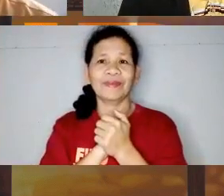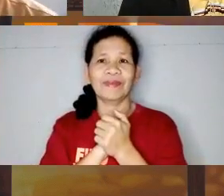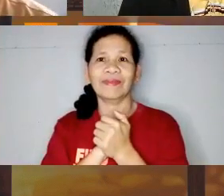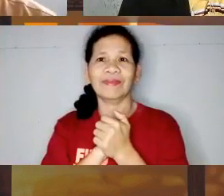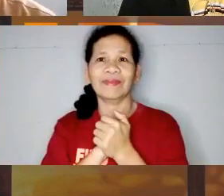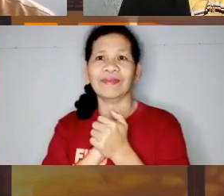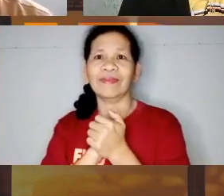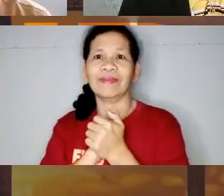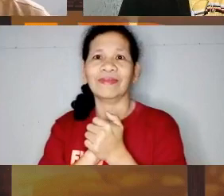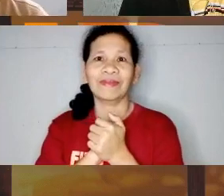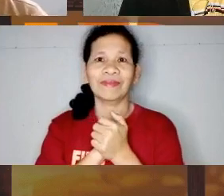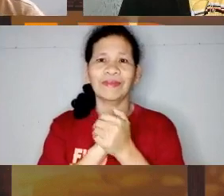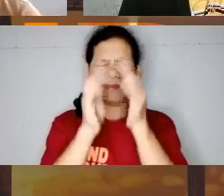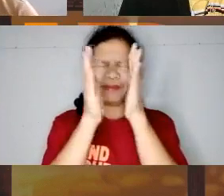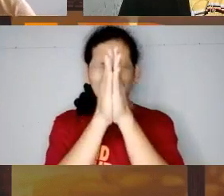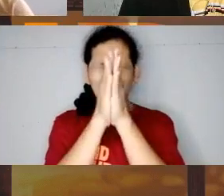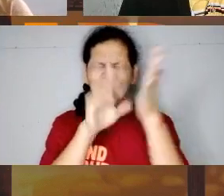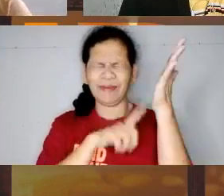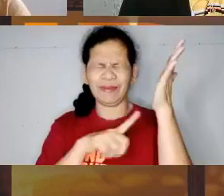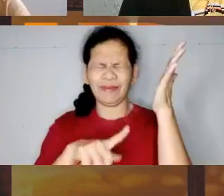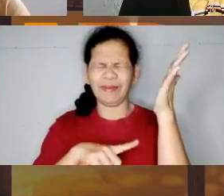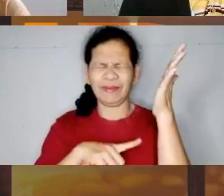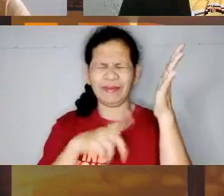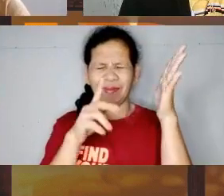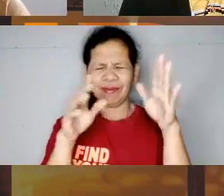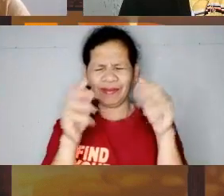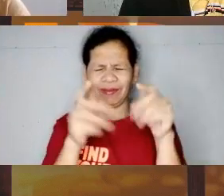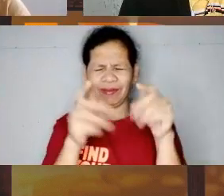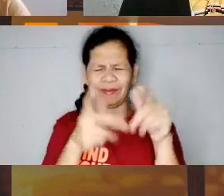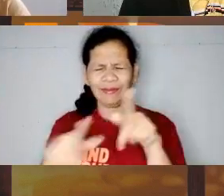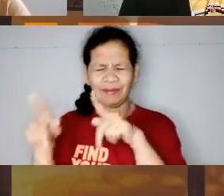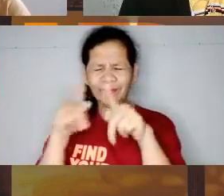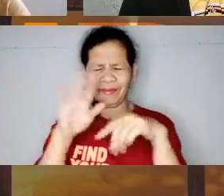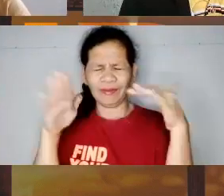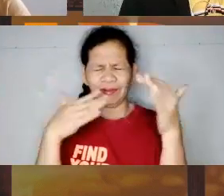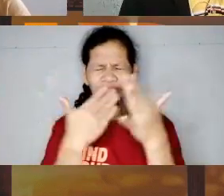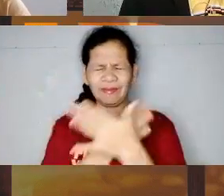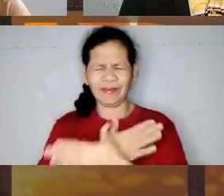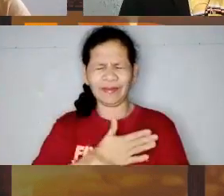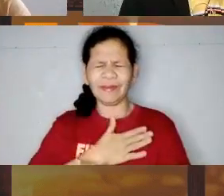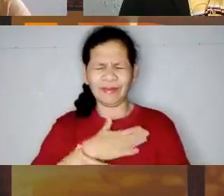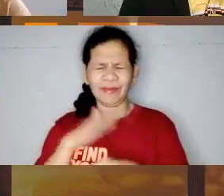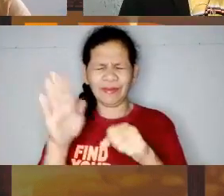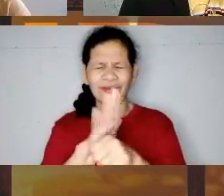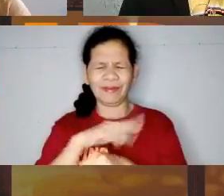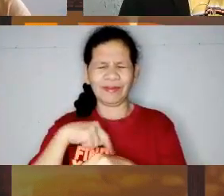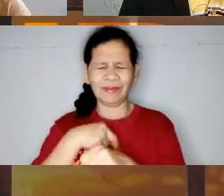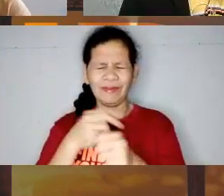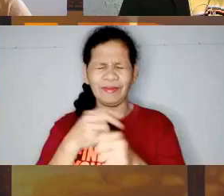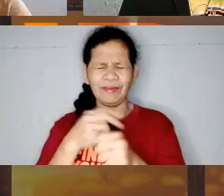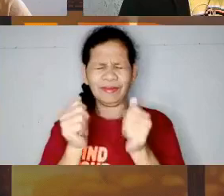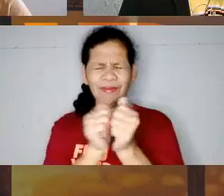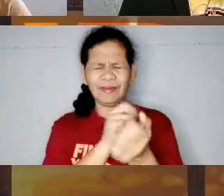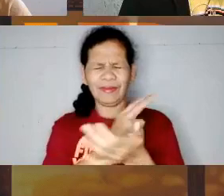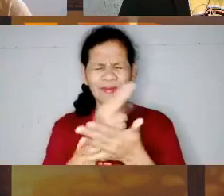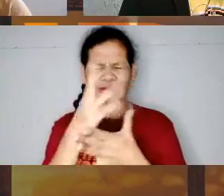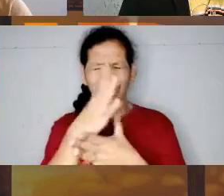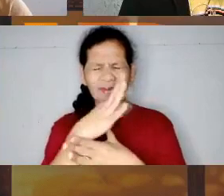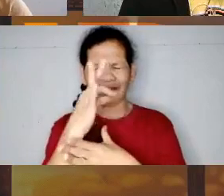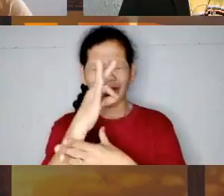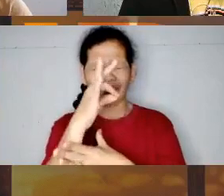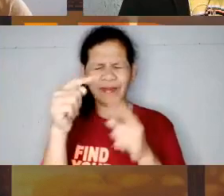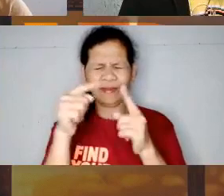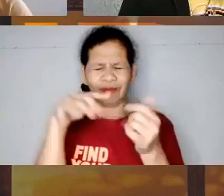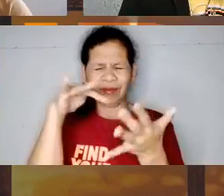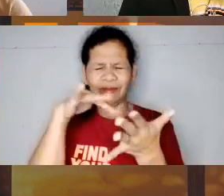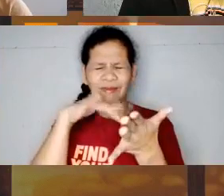At manalangin, Panginoon naming Diyos na makapangyarihan sa lahat, puspusin kami ng Banal na Espiritu, itago kami sa inyong mga aral, mga turo,